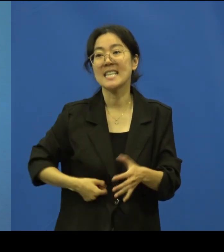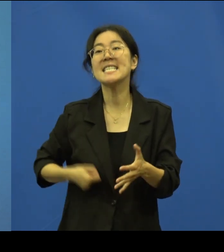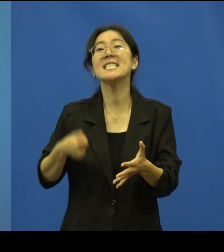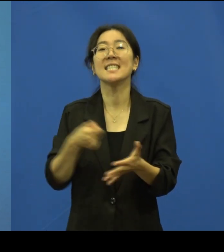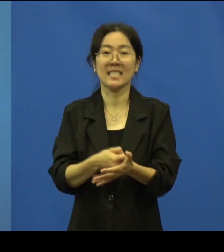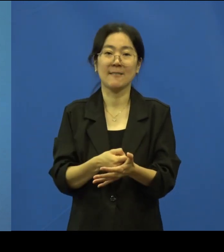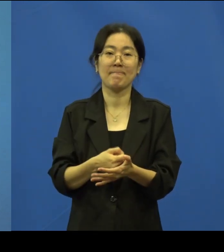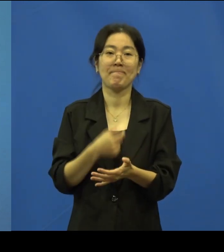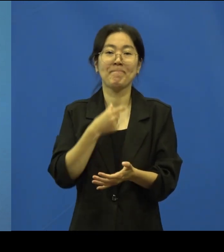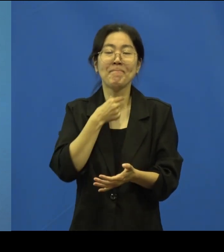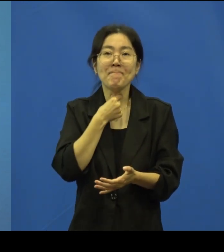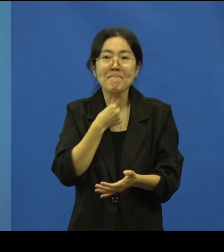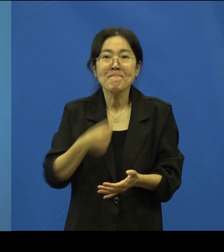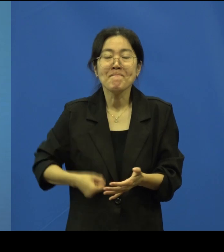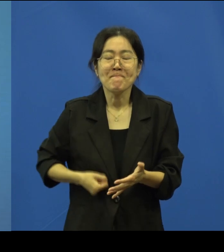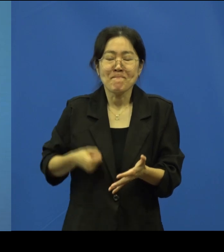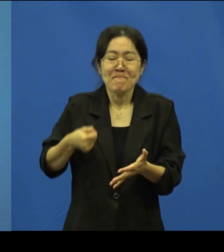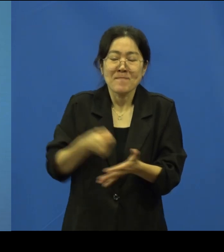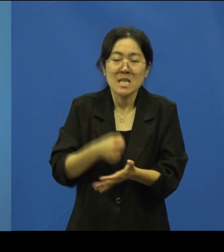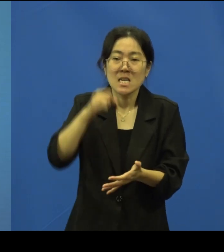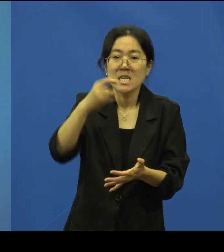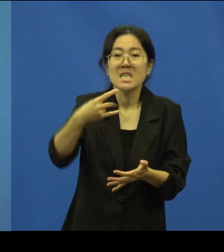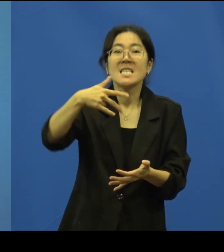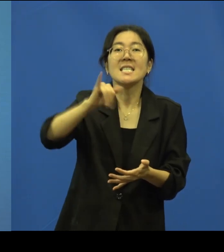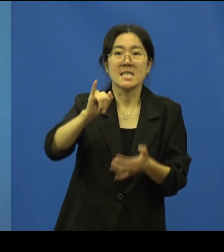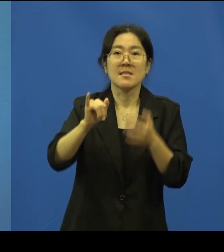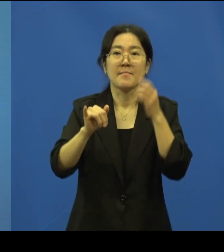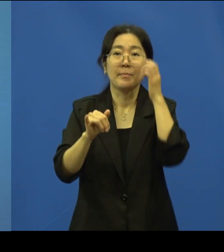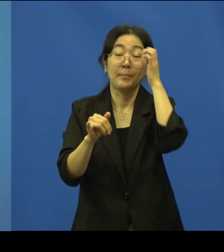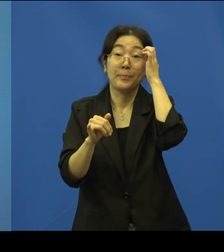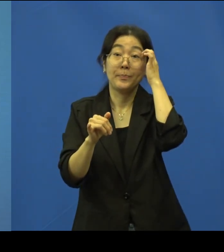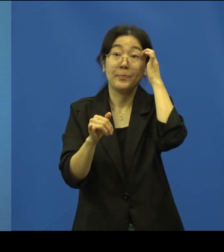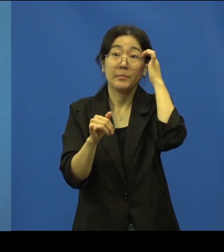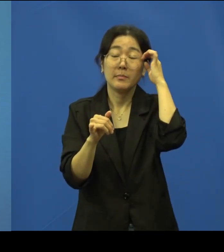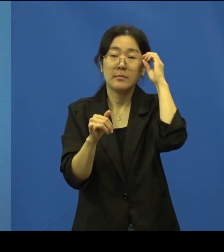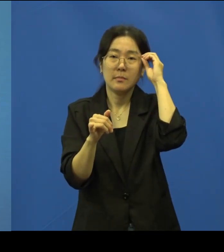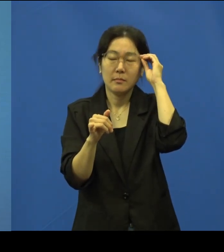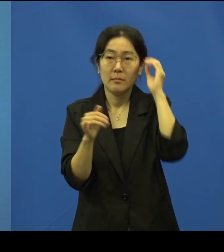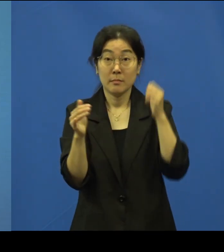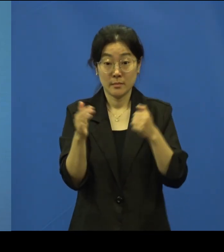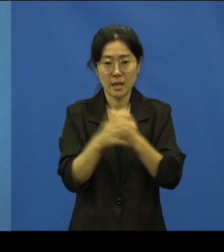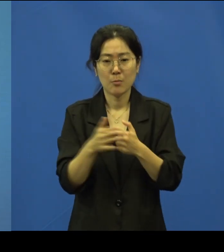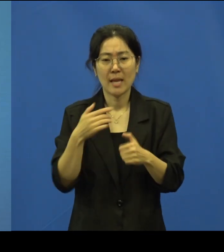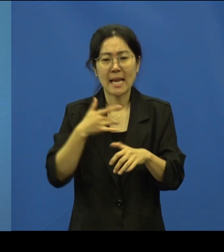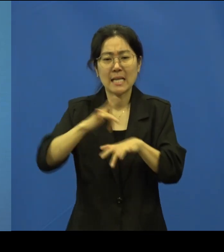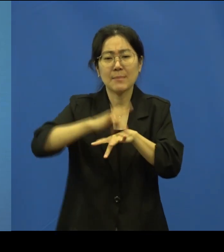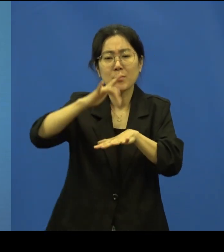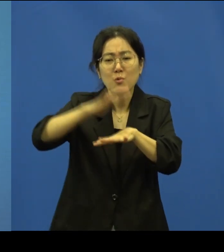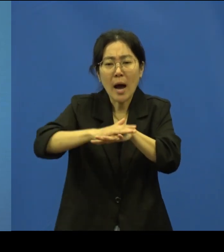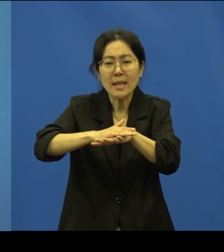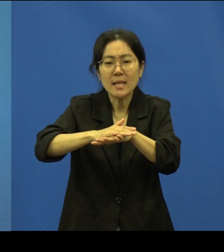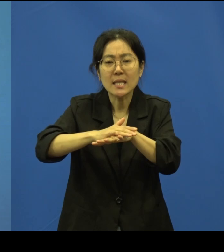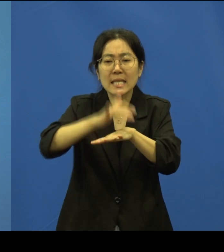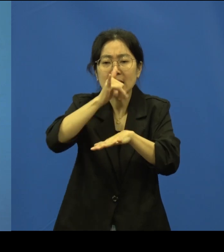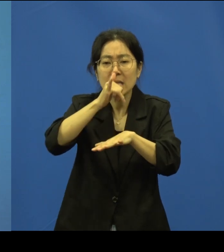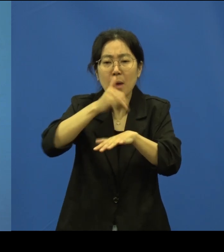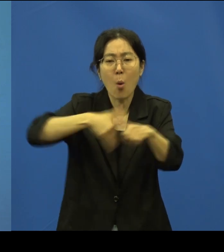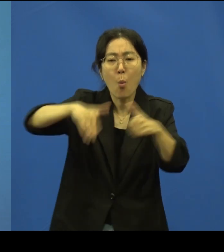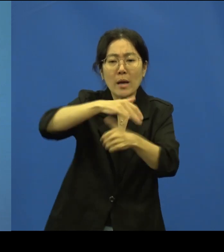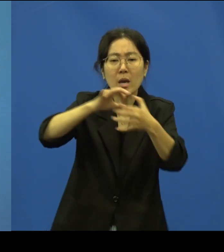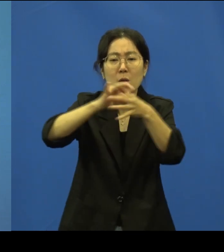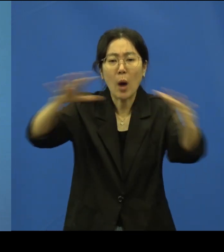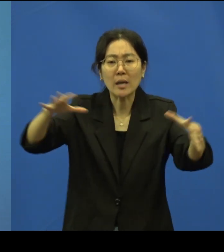뭐냐면 의지와 지성이에요. 그래서 내가 말씀을 묵상하고 또 내가 이